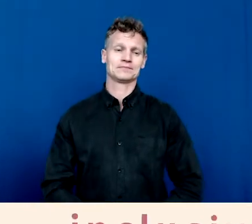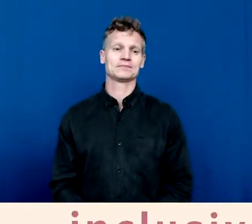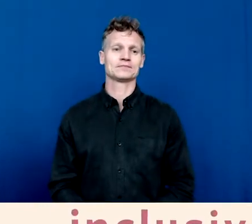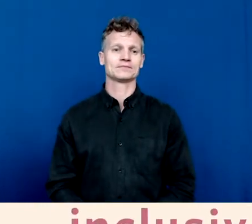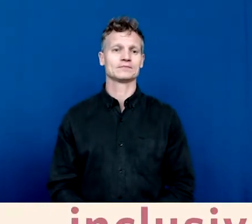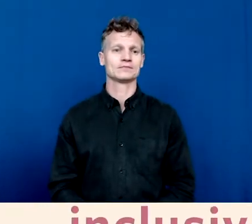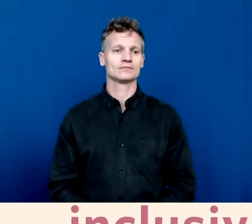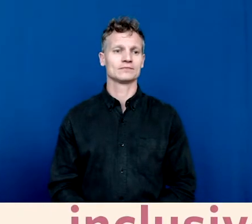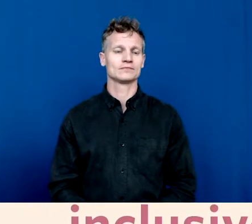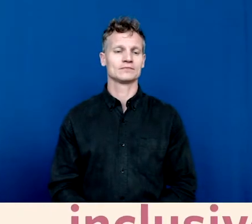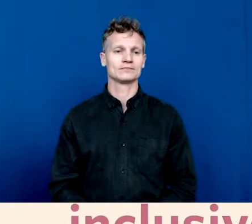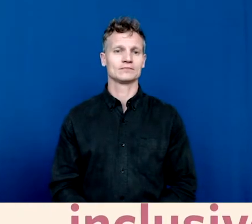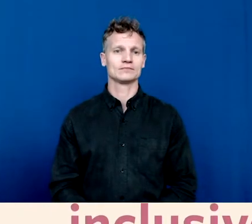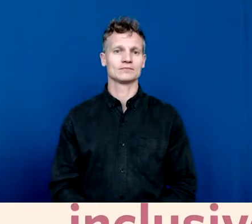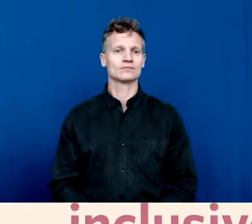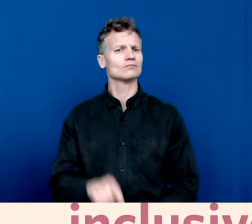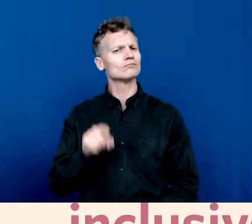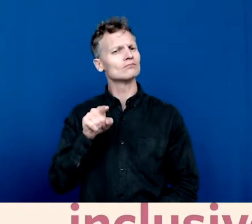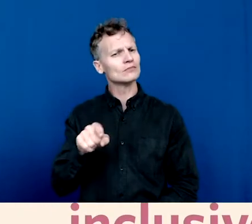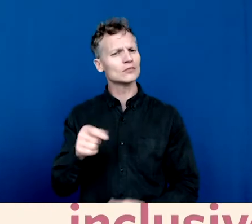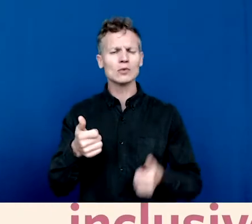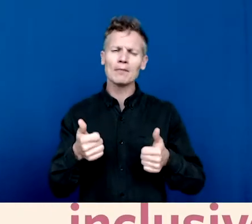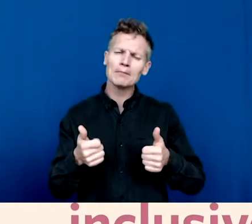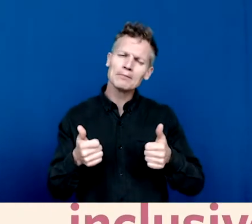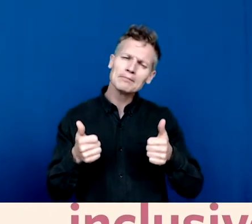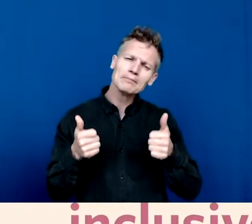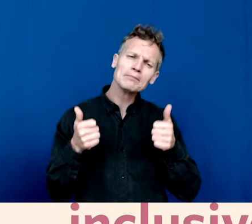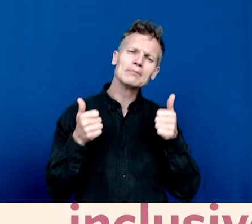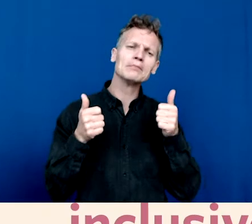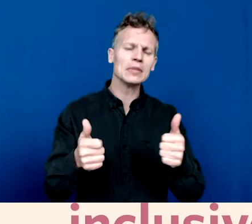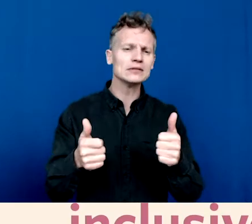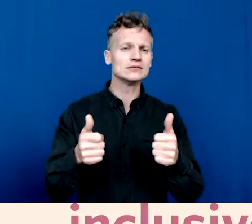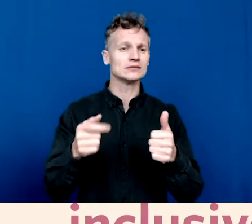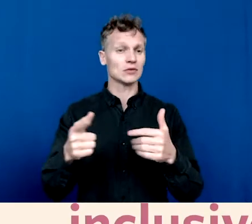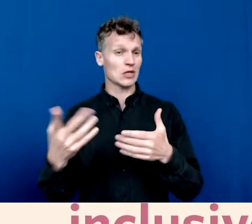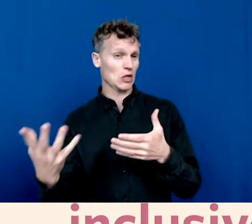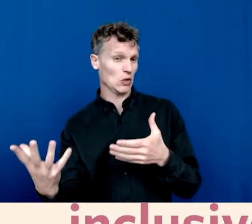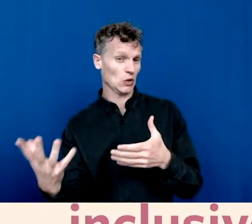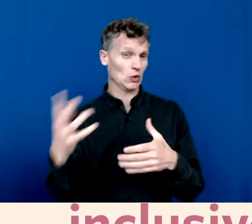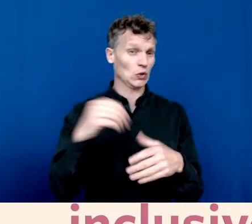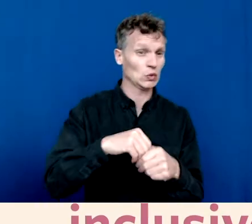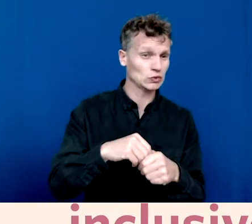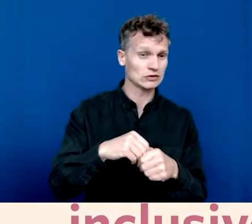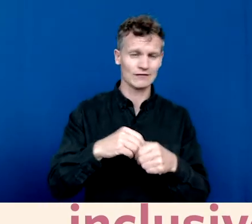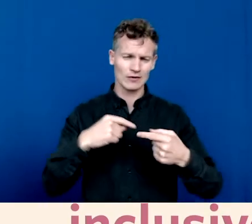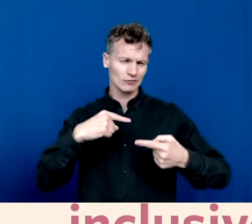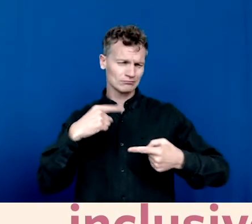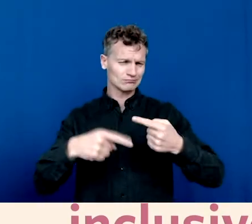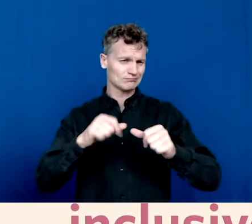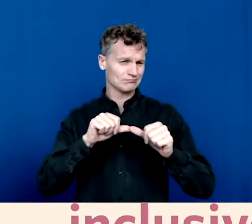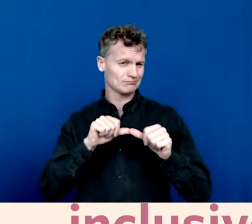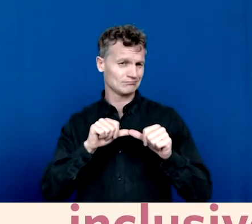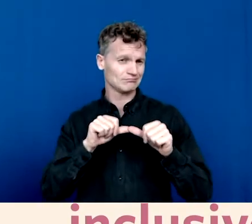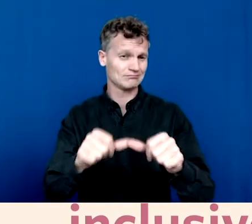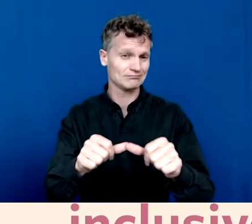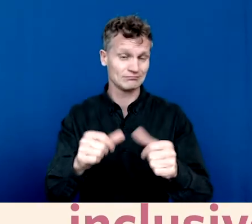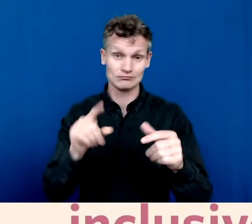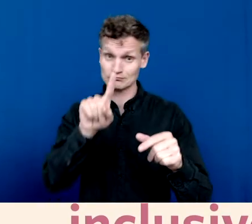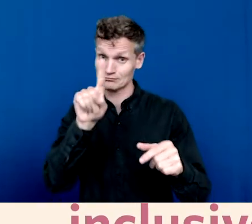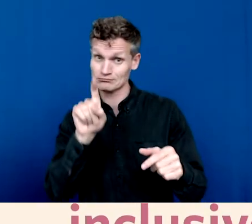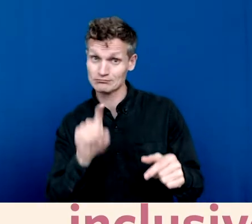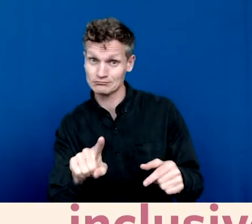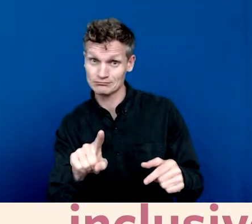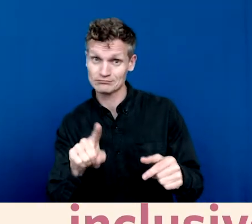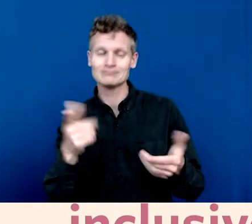Ces actions sont plus efficaces, plus inclusives et plus durables lorsqu'elles sont menées